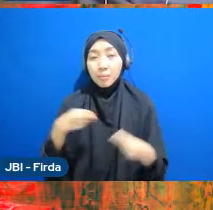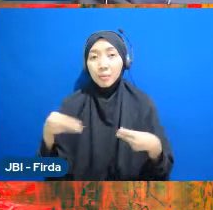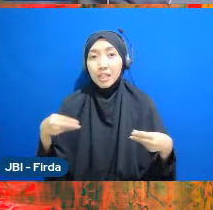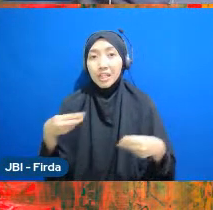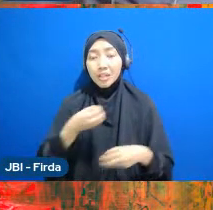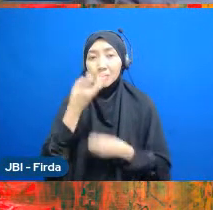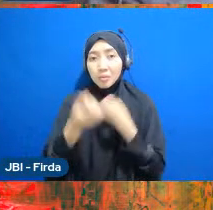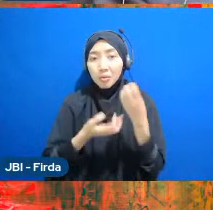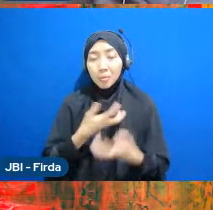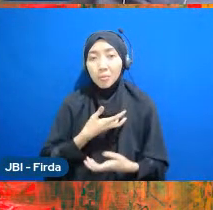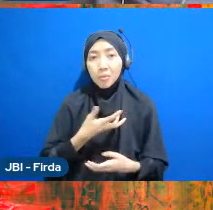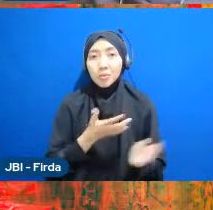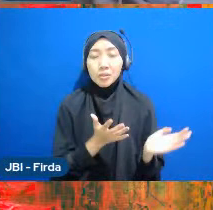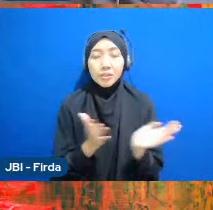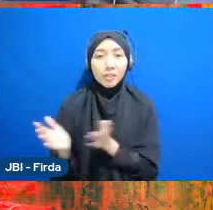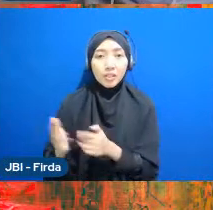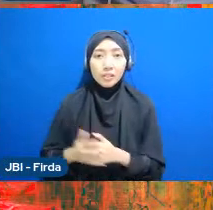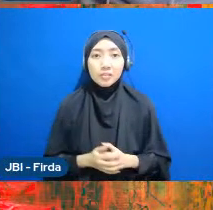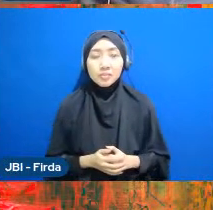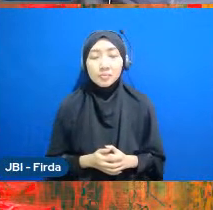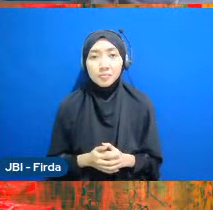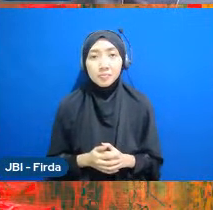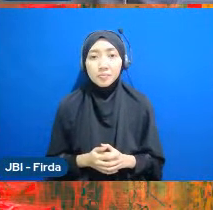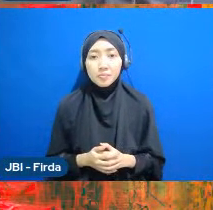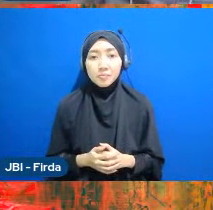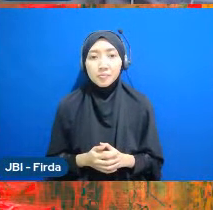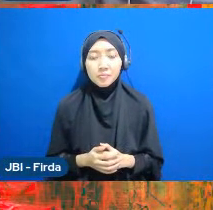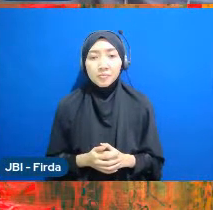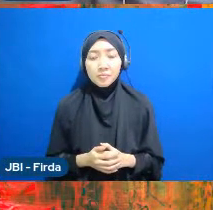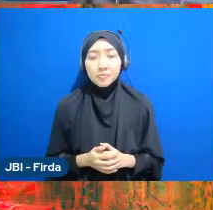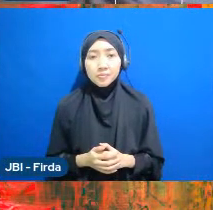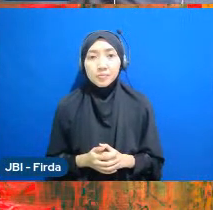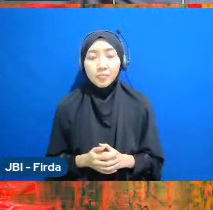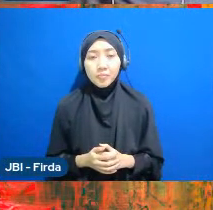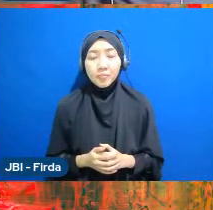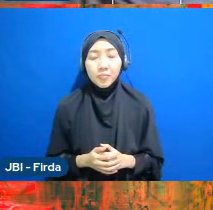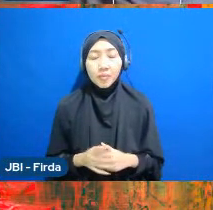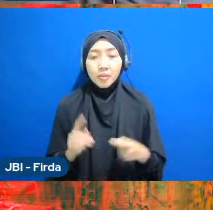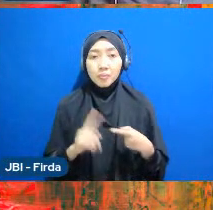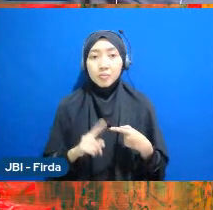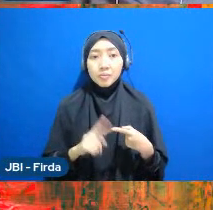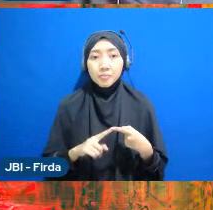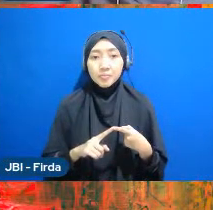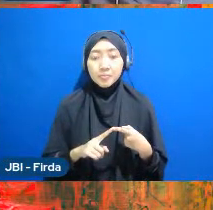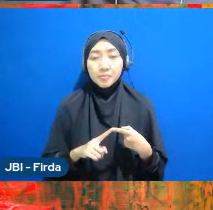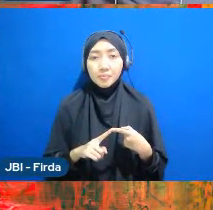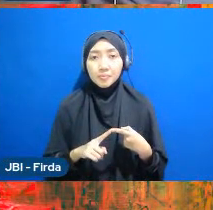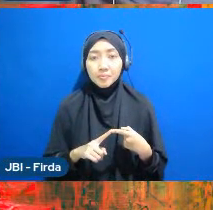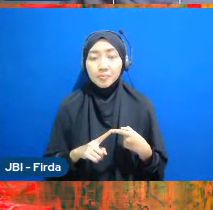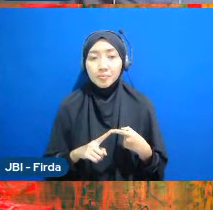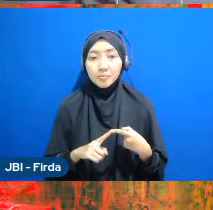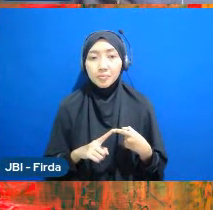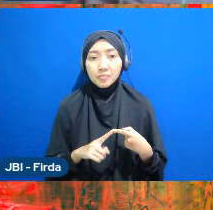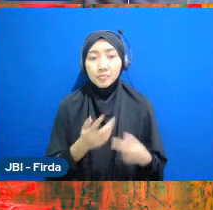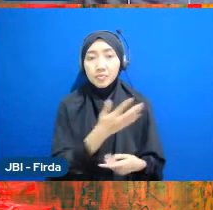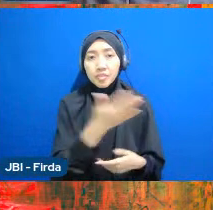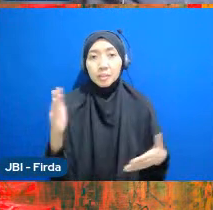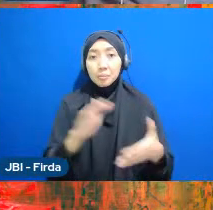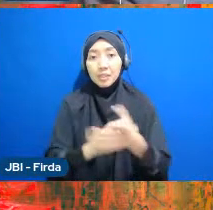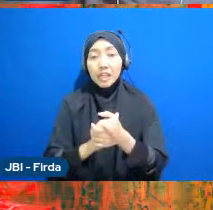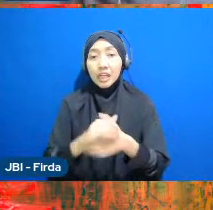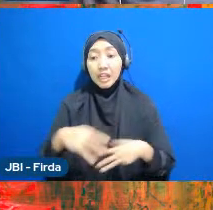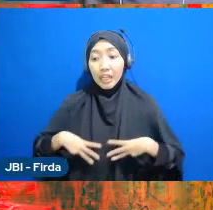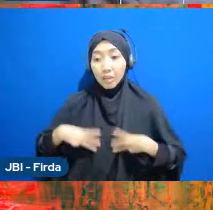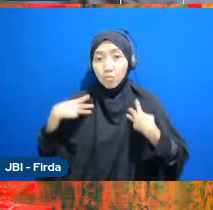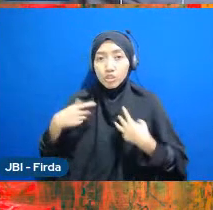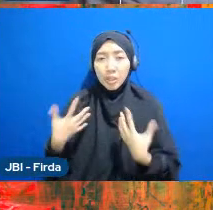sampaikan. Silakan next slide. Okay. Yang pertama itu mungkin pengenalan apa itu emosi.